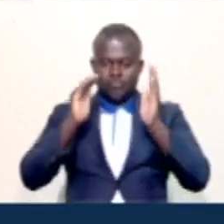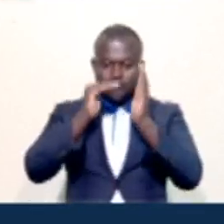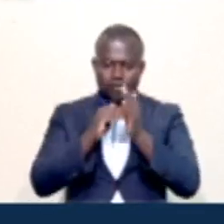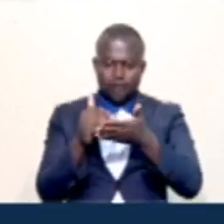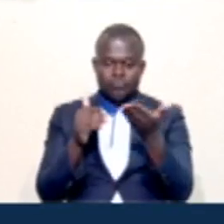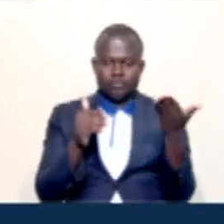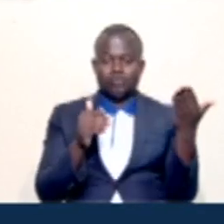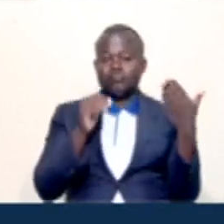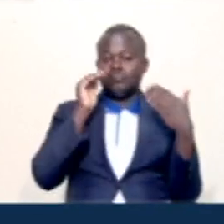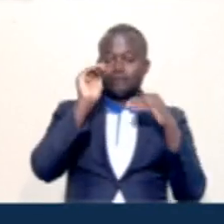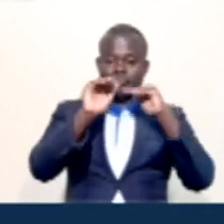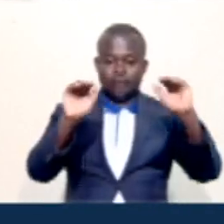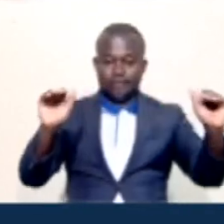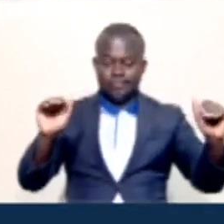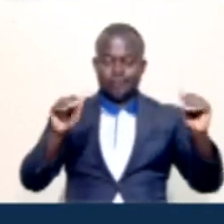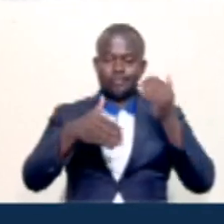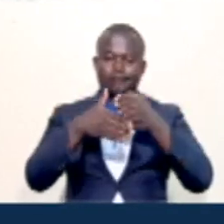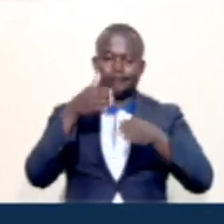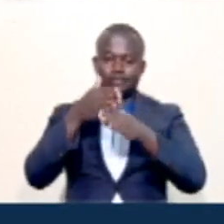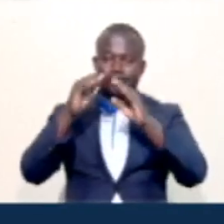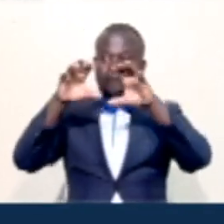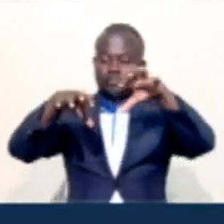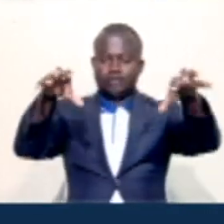b'ibarura bazabaza ibijyanye n'imiturire,